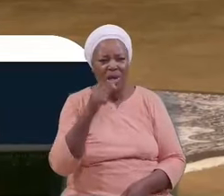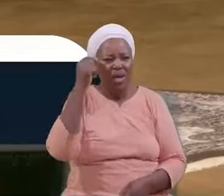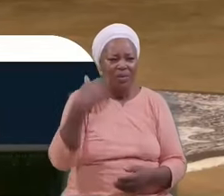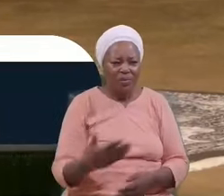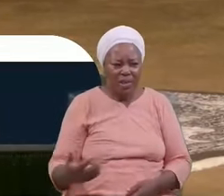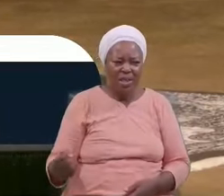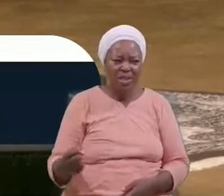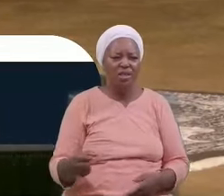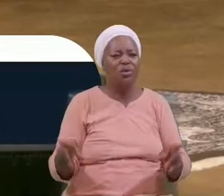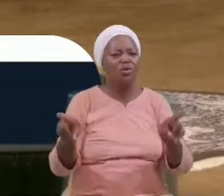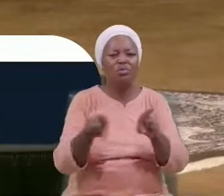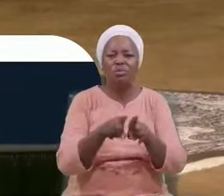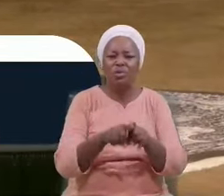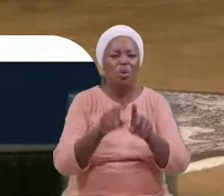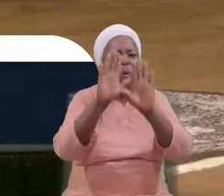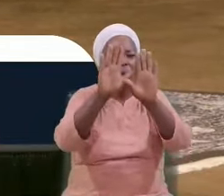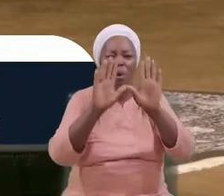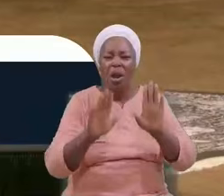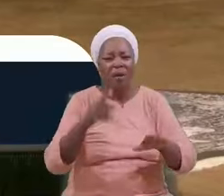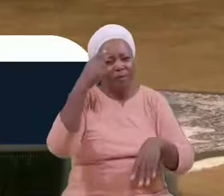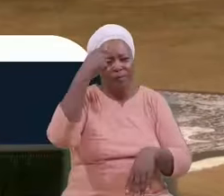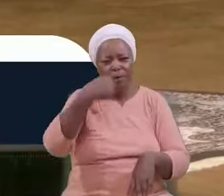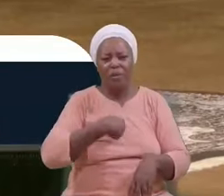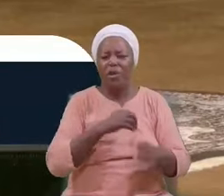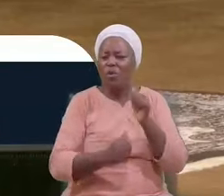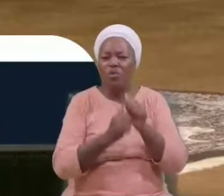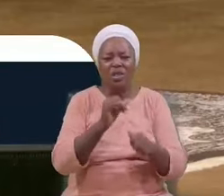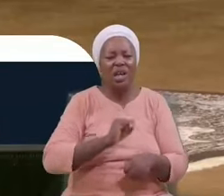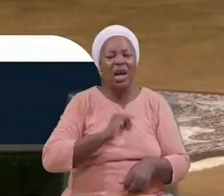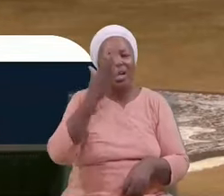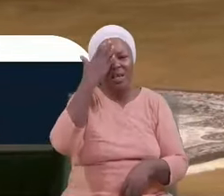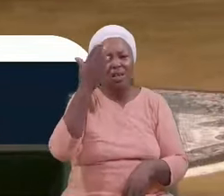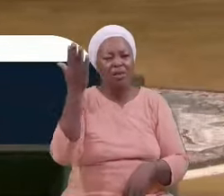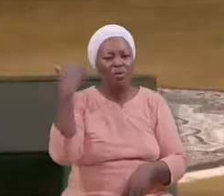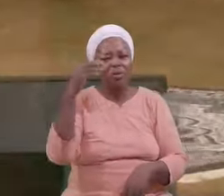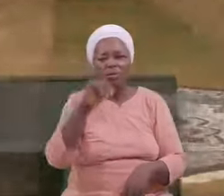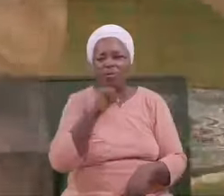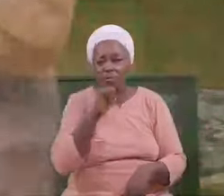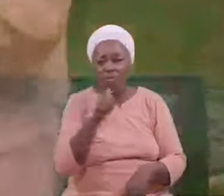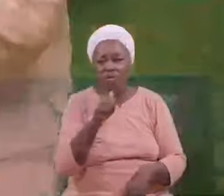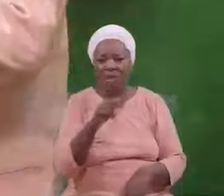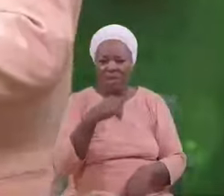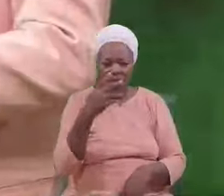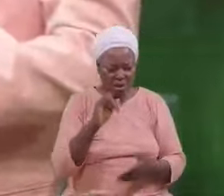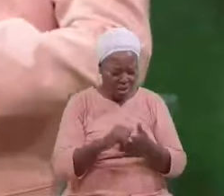De merveilles qui me dépassent et que je ne conçois pas. Il a dit, je me demande, je